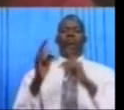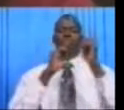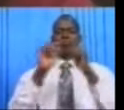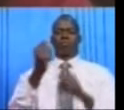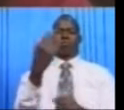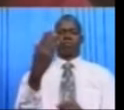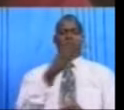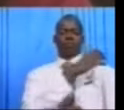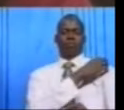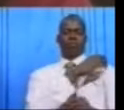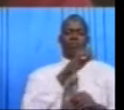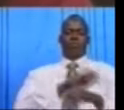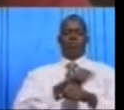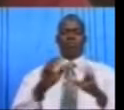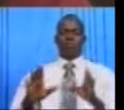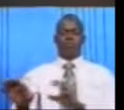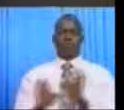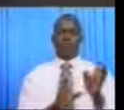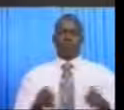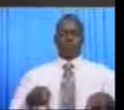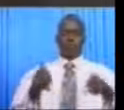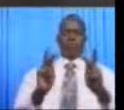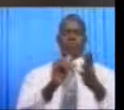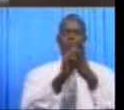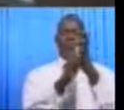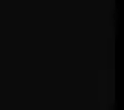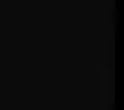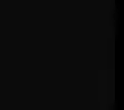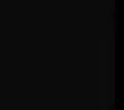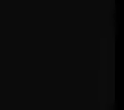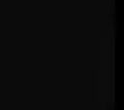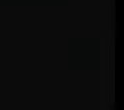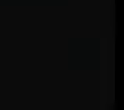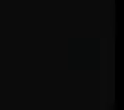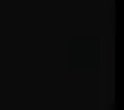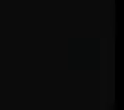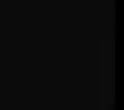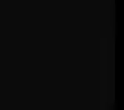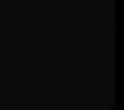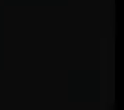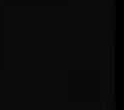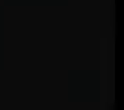chefs d'entreprise. L'objectif est de leur permettre de réduire de 30%.